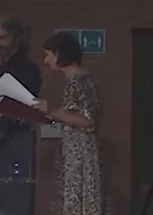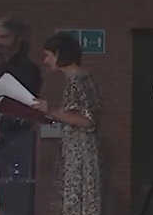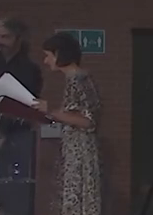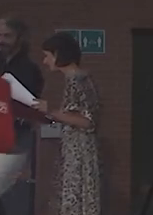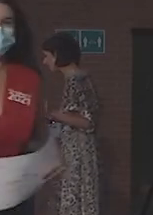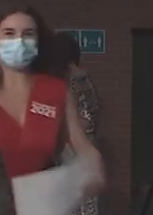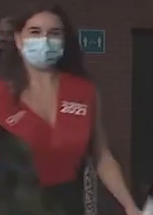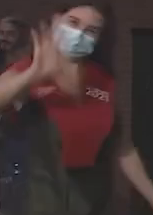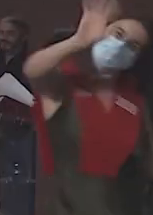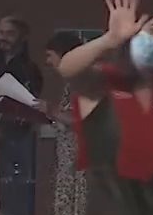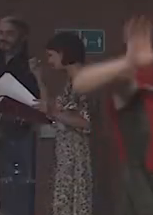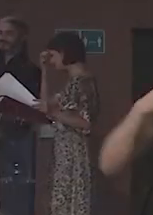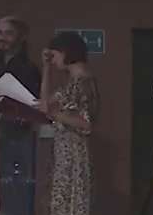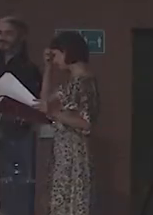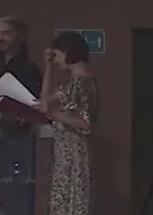Eva Florença Villacampa.